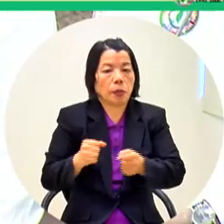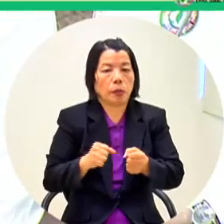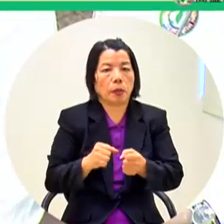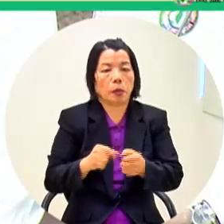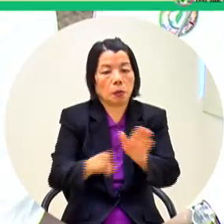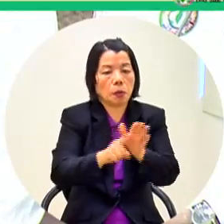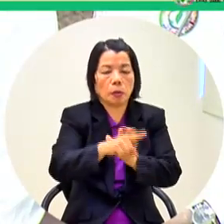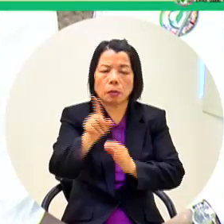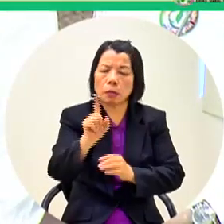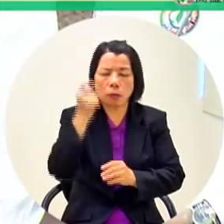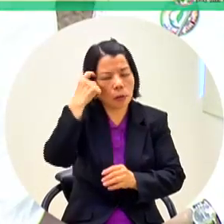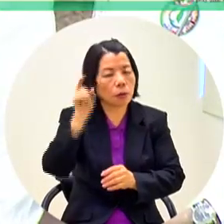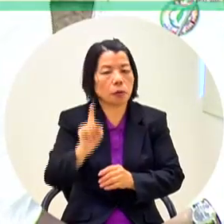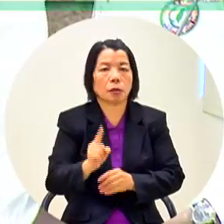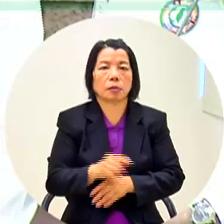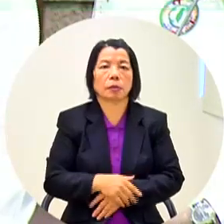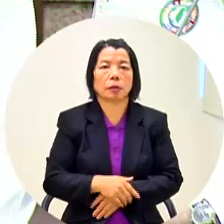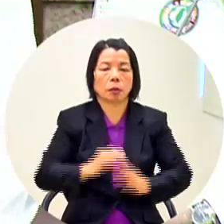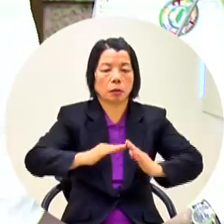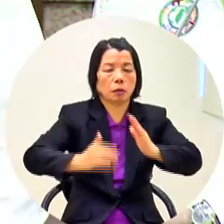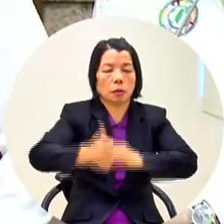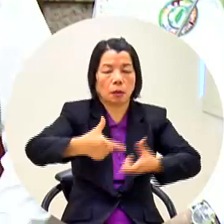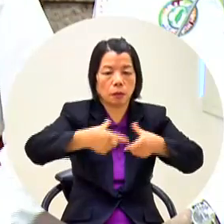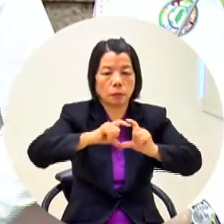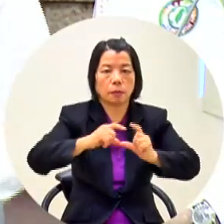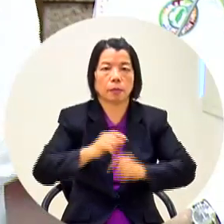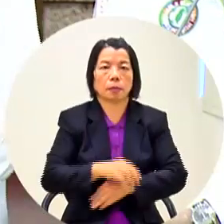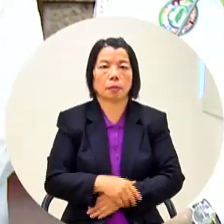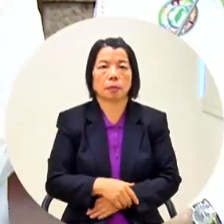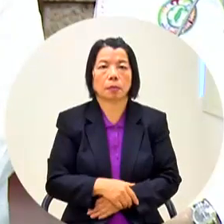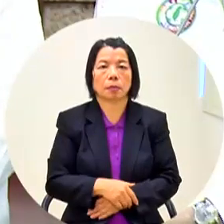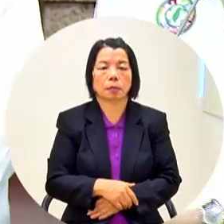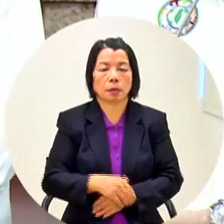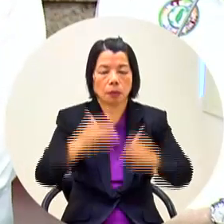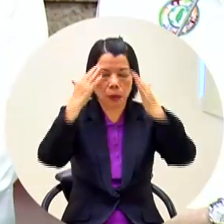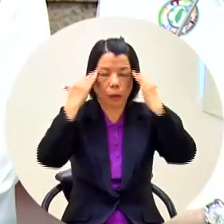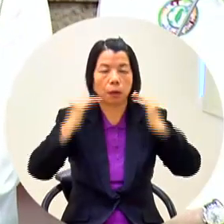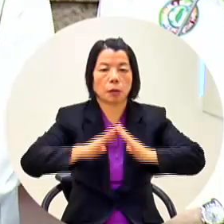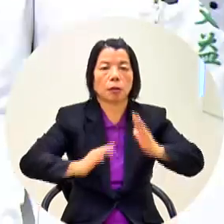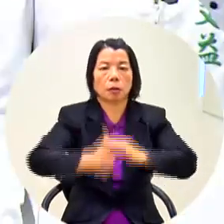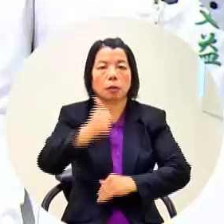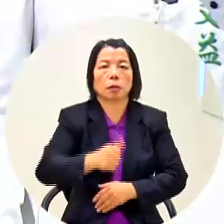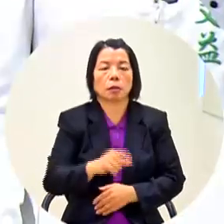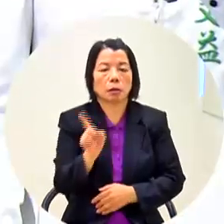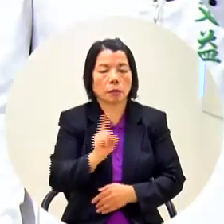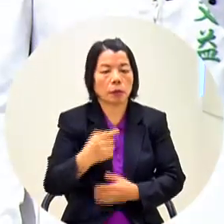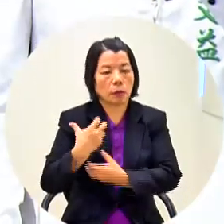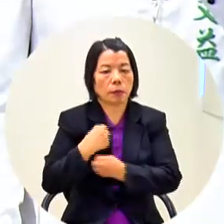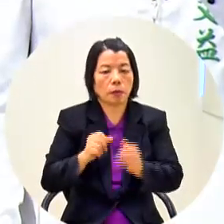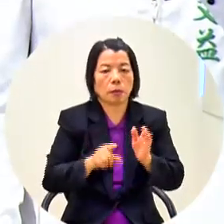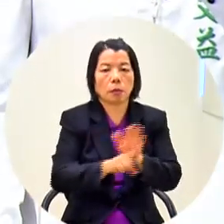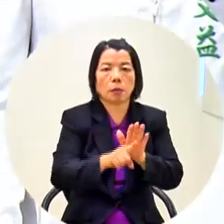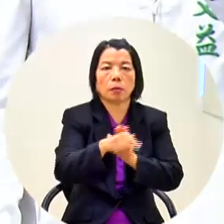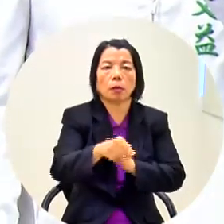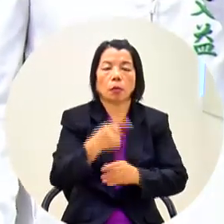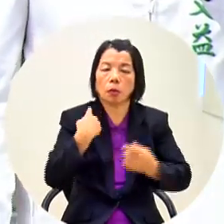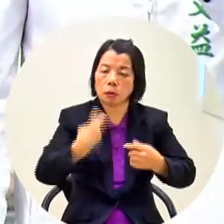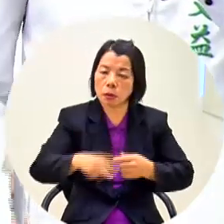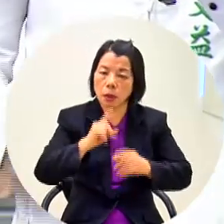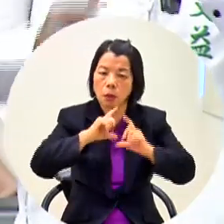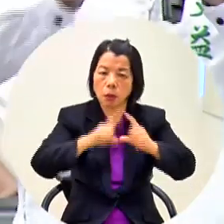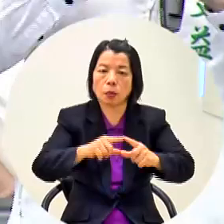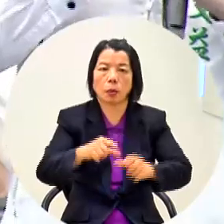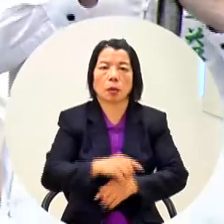答。市长不回答， 请韩市长答复。 什么叫兵推？ 方言，我再重复一遍，我觉得